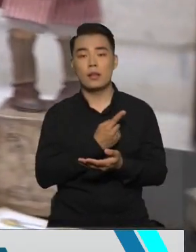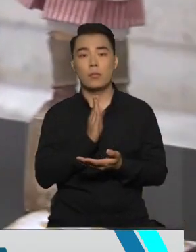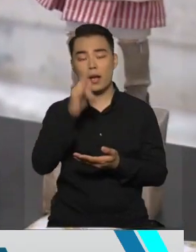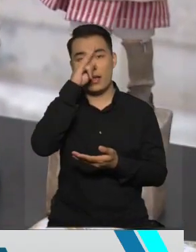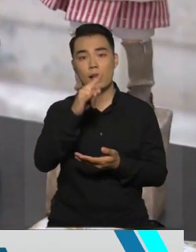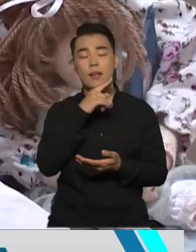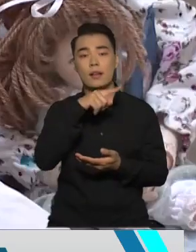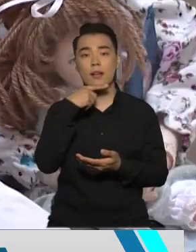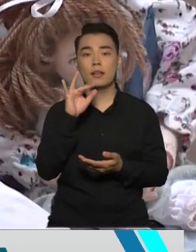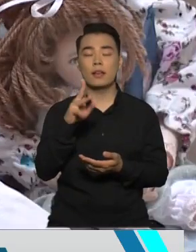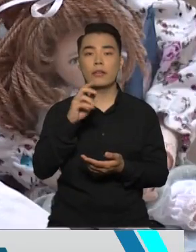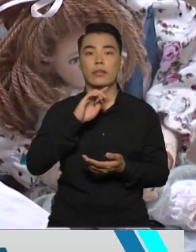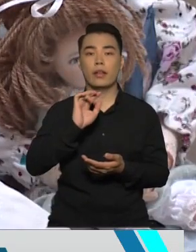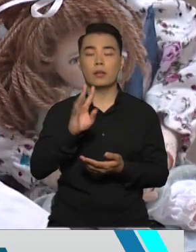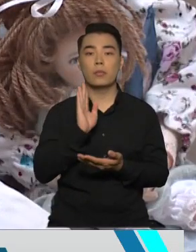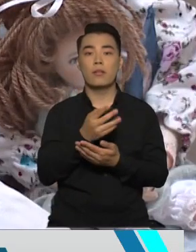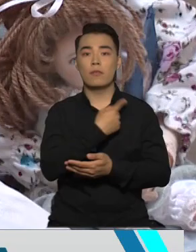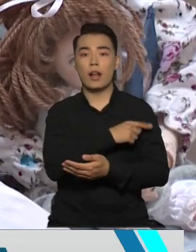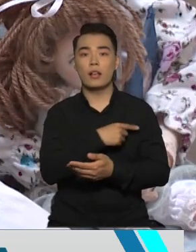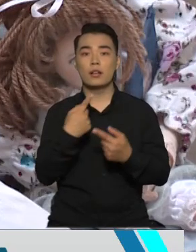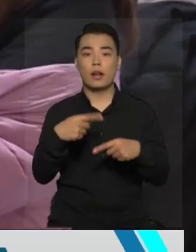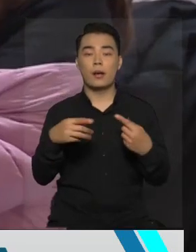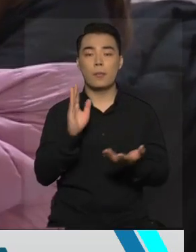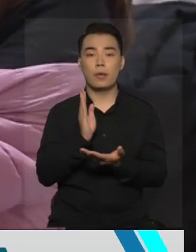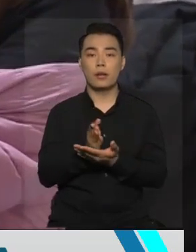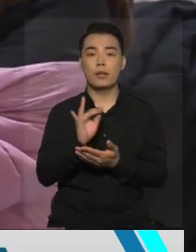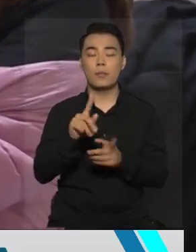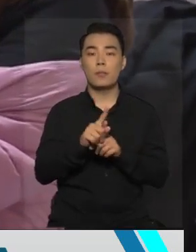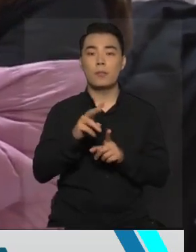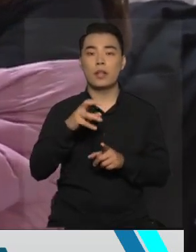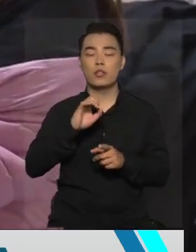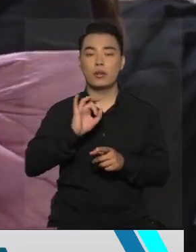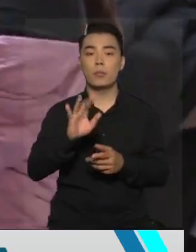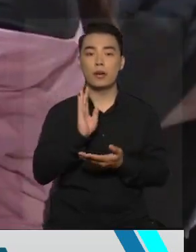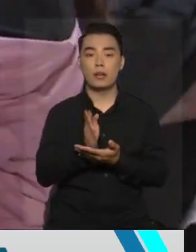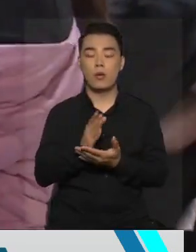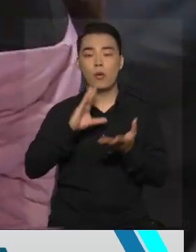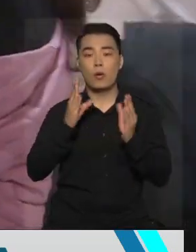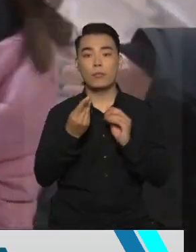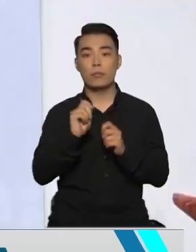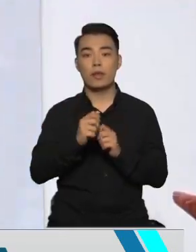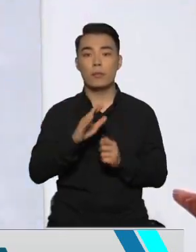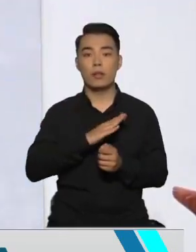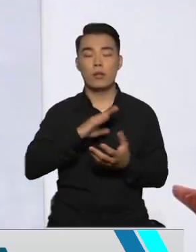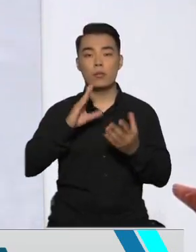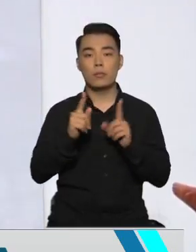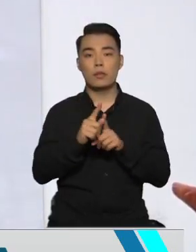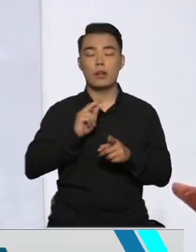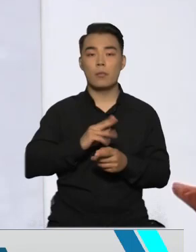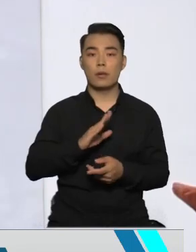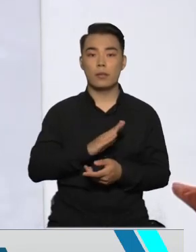России и Кыргызстана. Среди них врачи, юристы, есть и топ-менеджеры крупных компаний, для которых хобби стало своего рода отдушиной